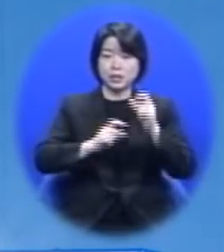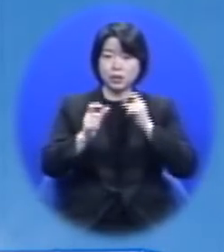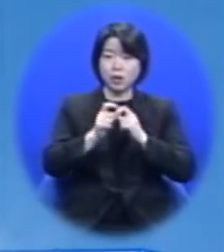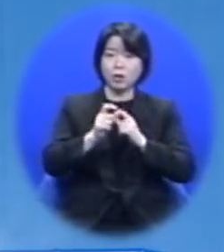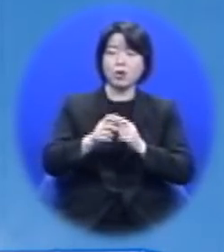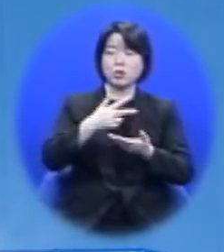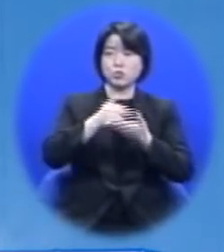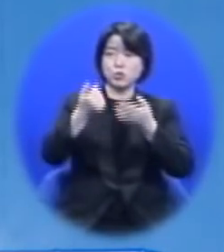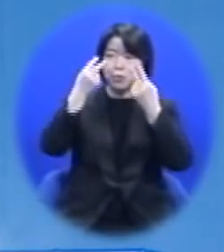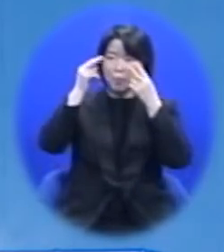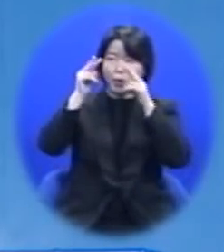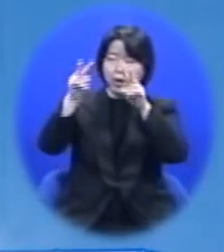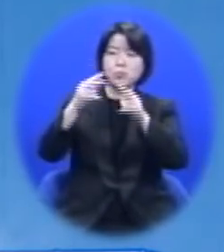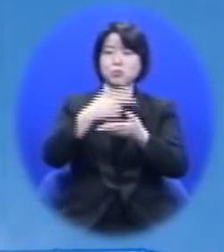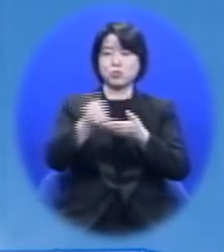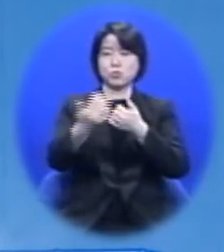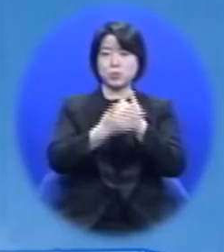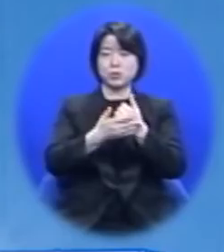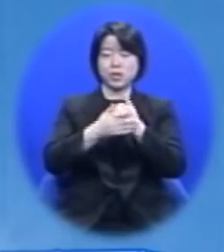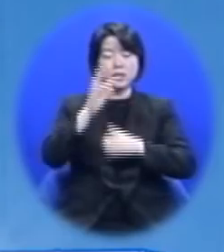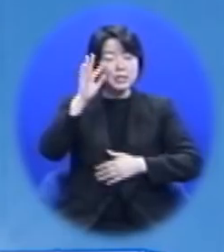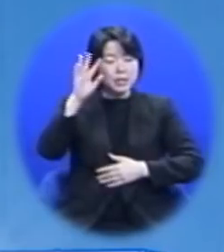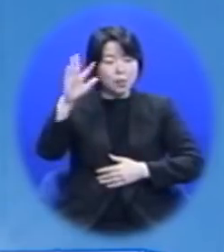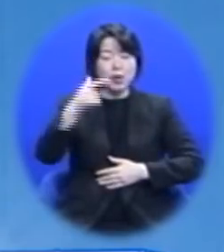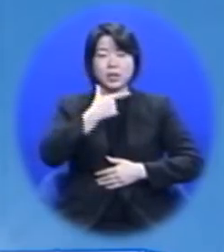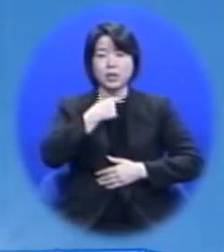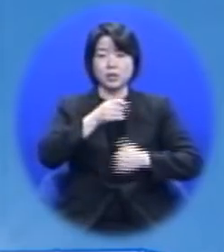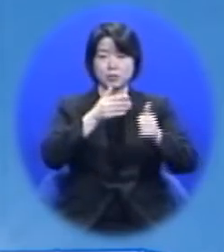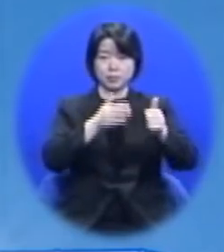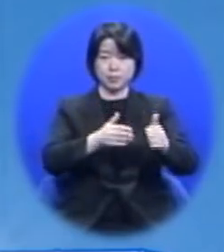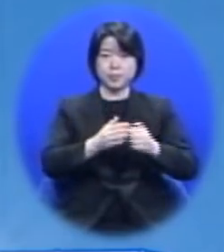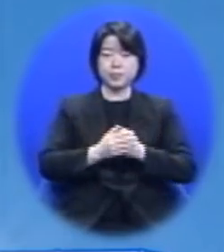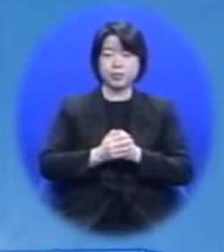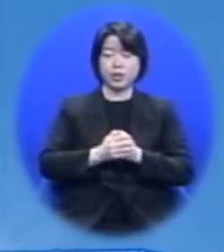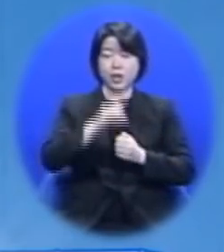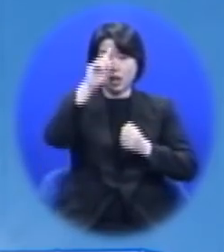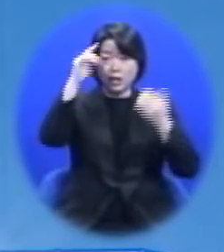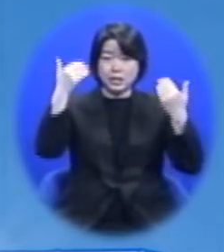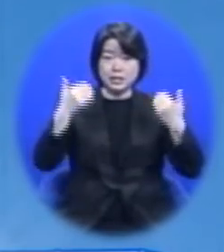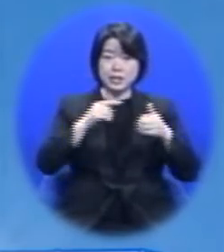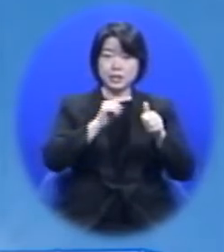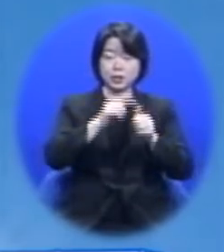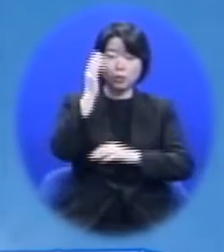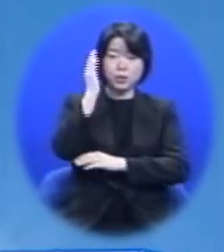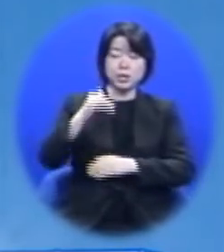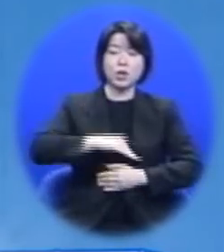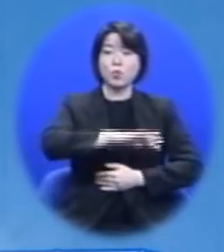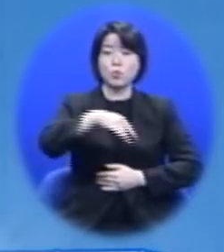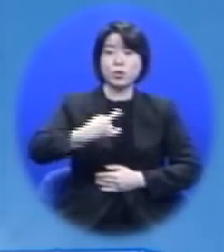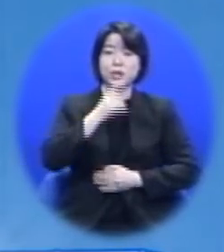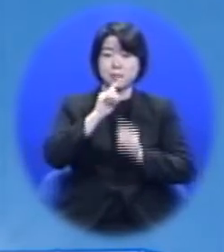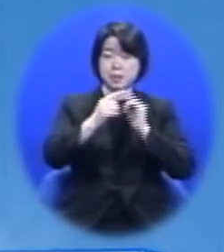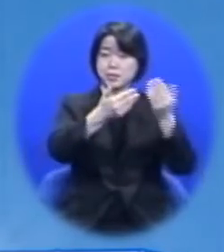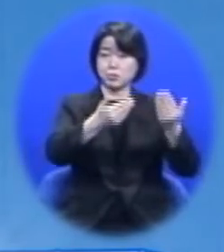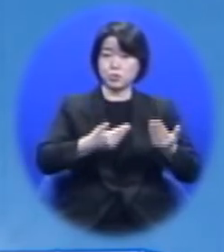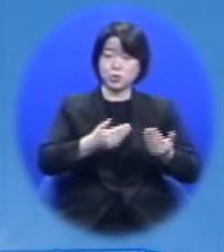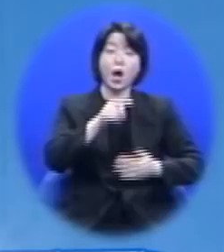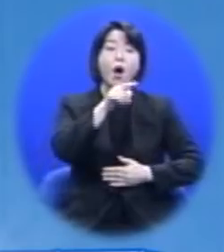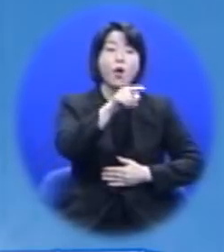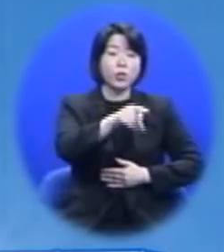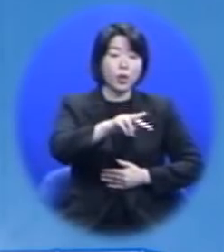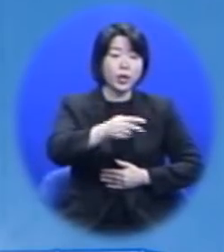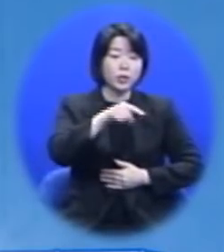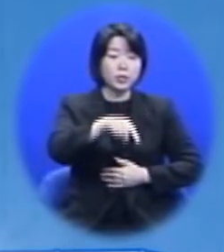바라보고 주의 은혜를 사모하시기를 원합니다. 삭개오 이야기에서 하나님이 우리에게 말씀하시는 거예요. 너에게도 이런